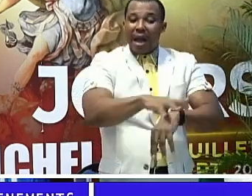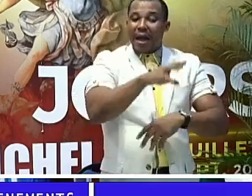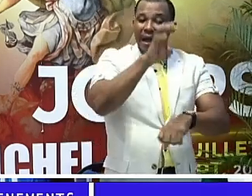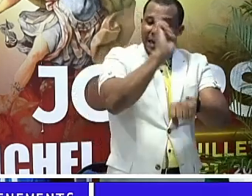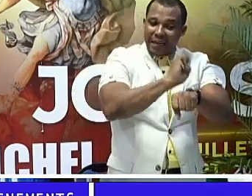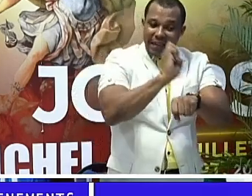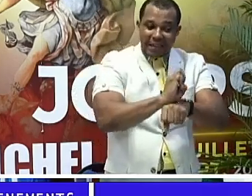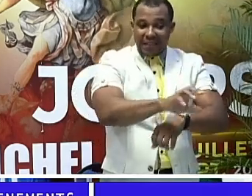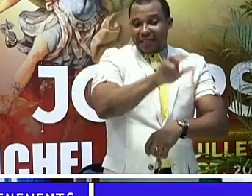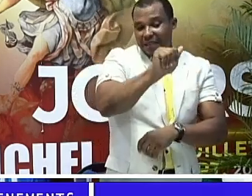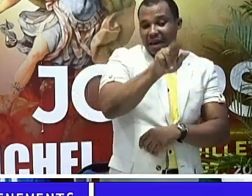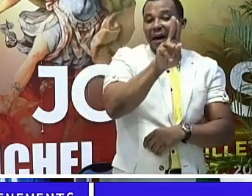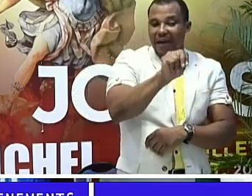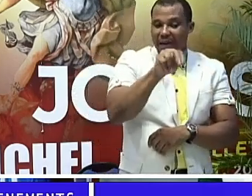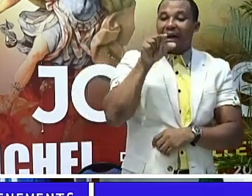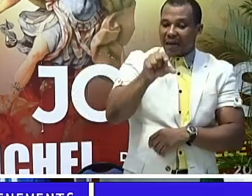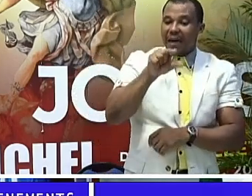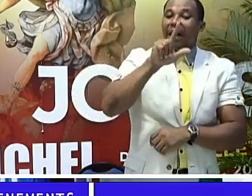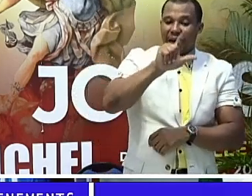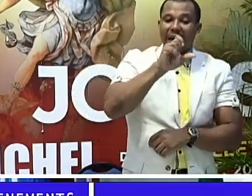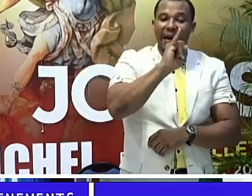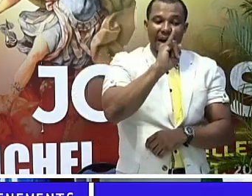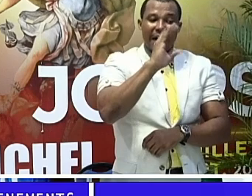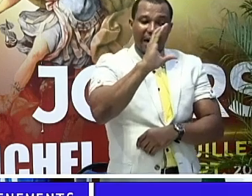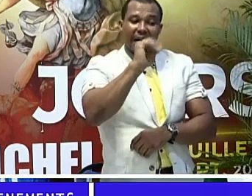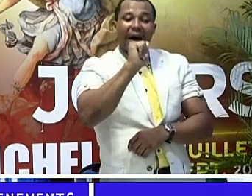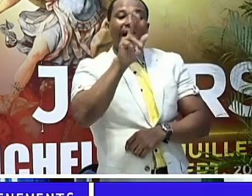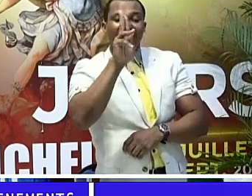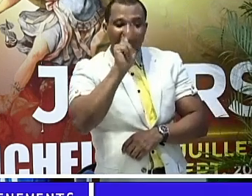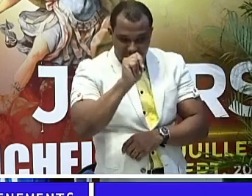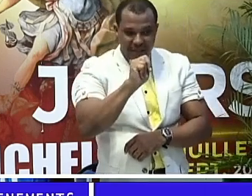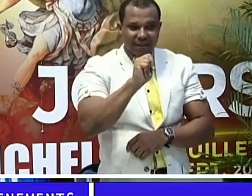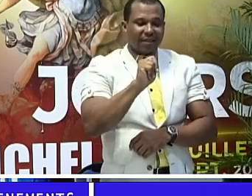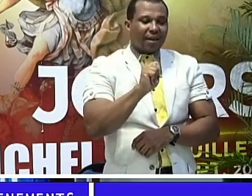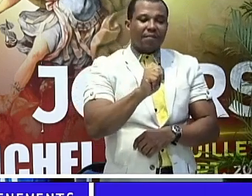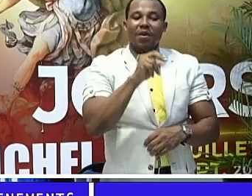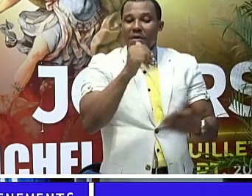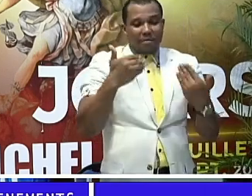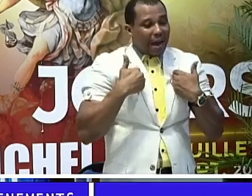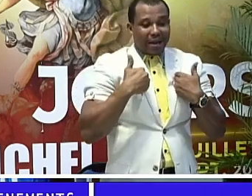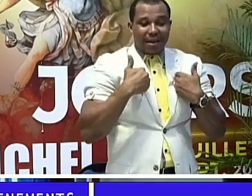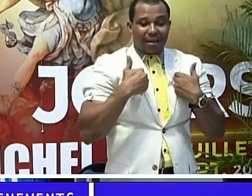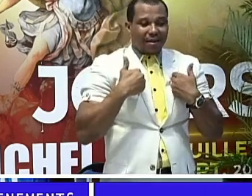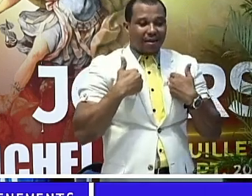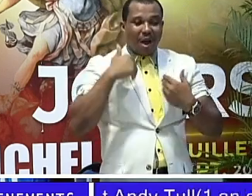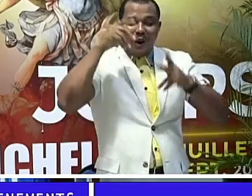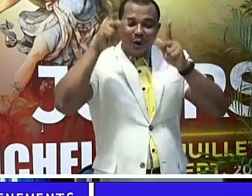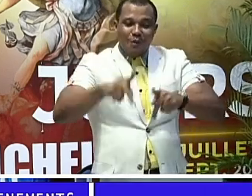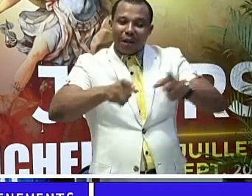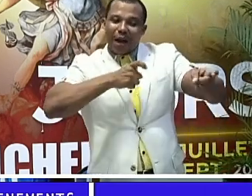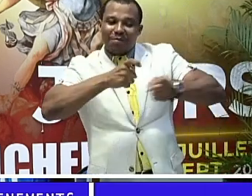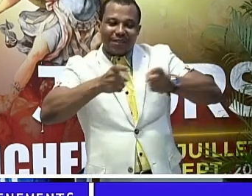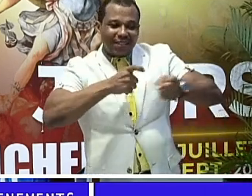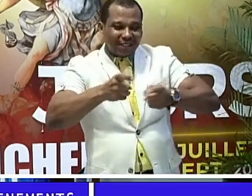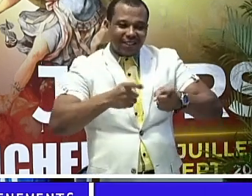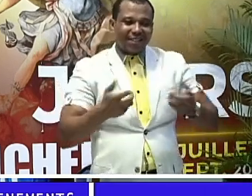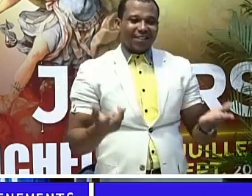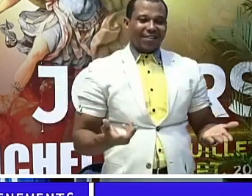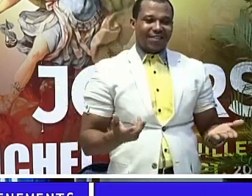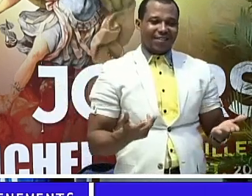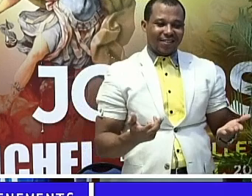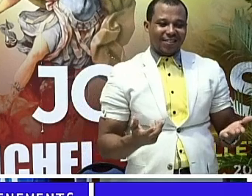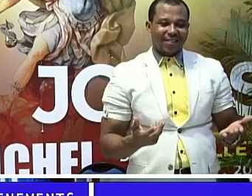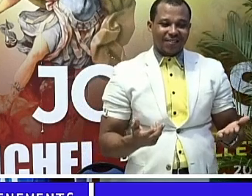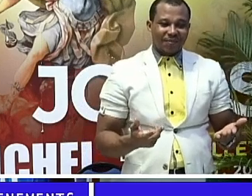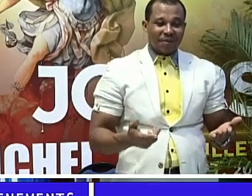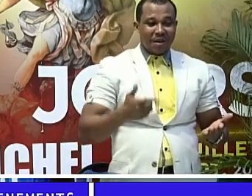que Monseigneur Zaché du Racin prend retraite, il n'y a pas jamais arrivé nommer un autre évêque.